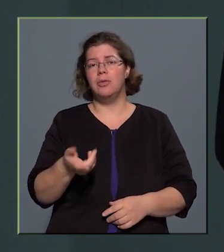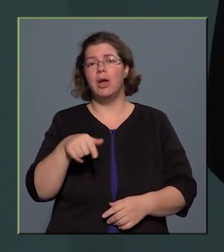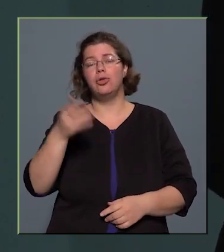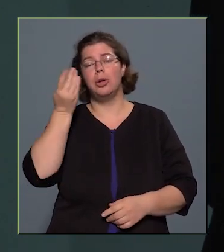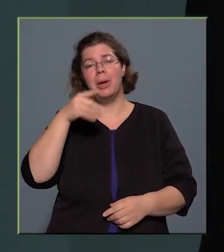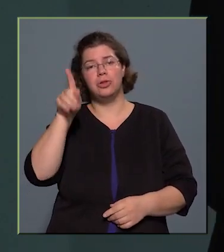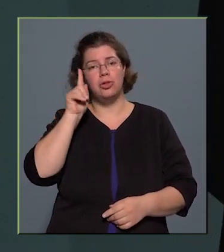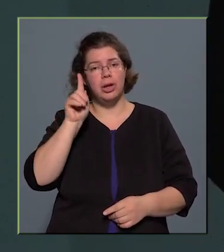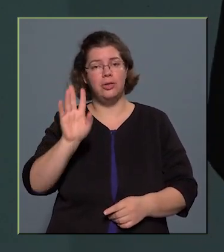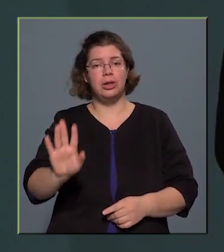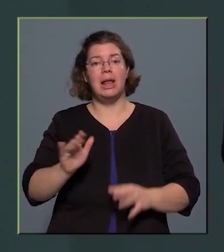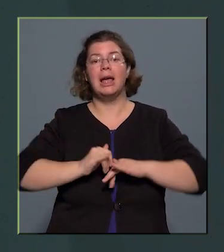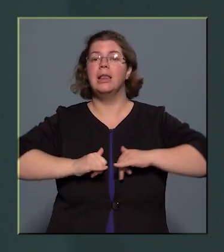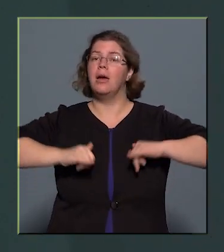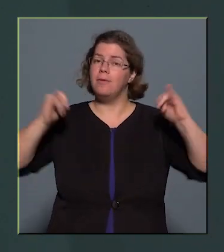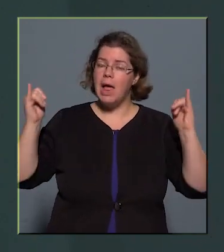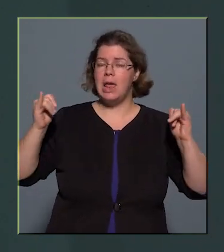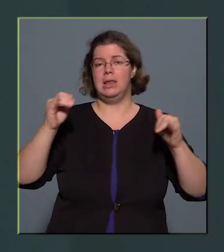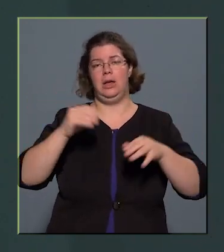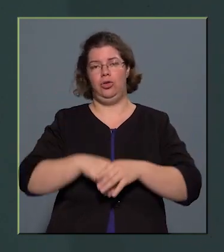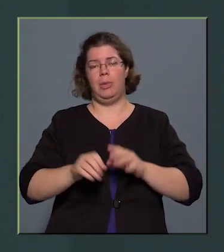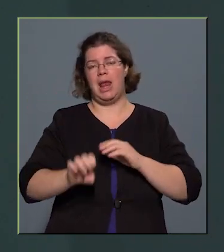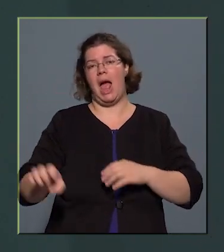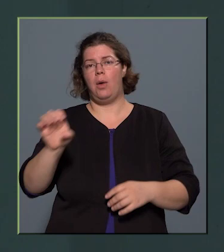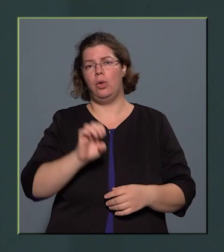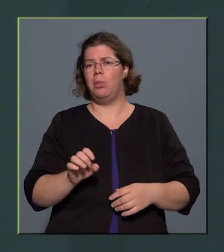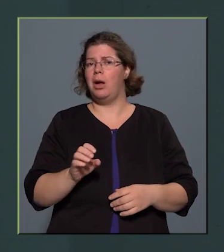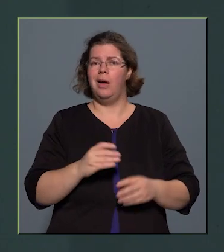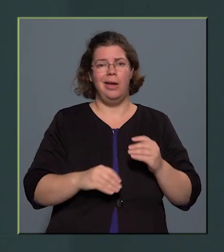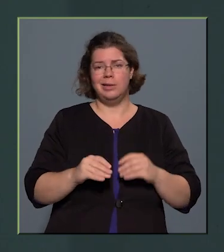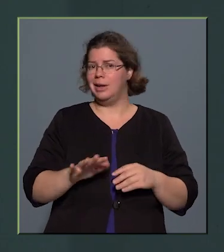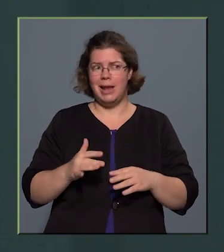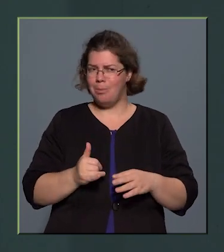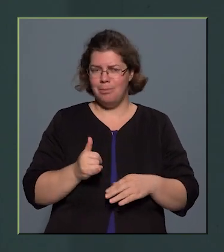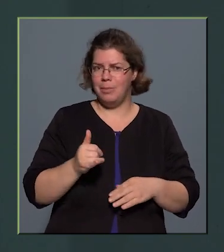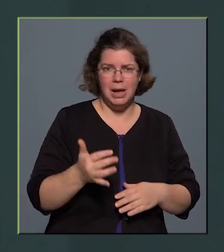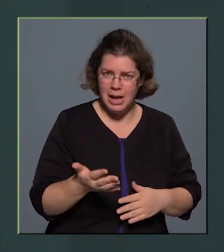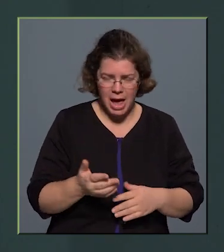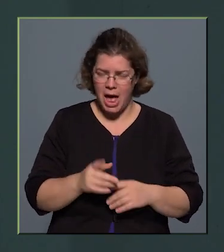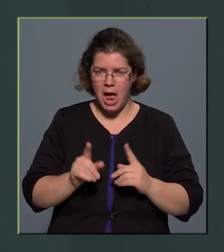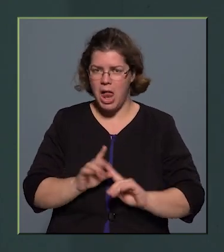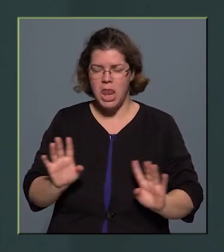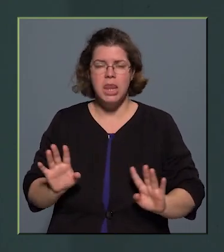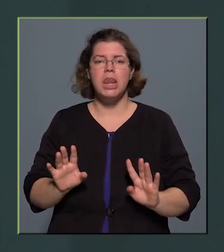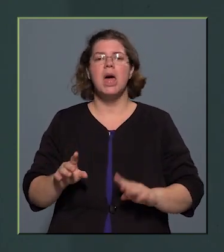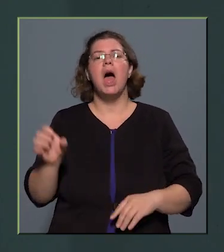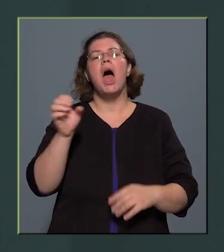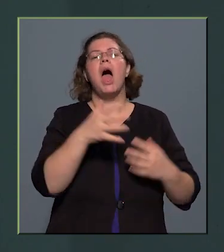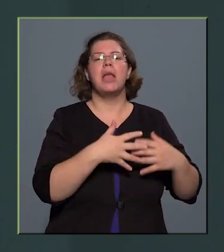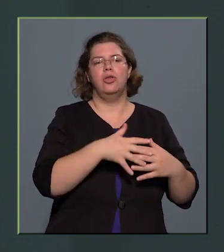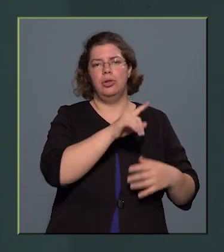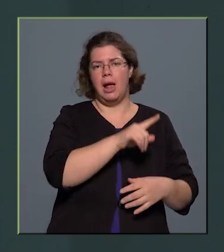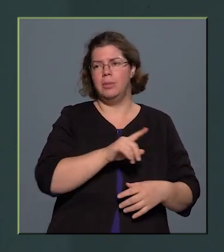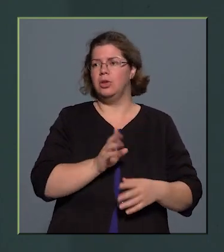mesterséges intelligencia fejlesztésében Európa ugye azért nem az éllovas, az Egyesült Államok, illetve